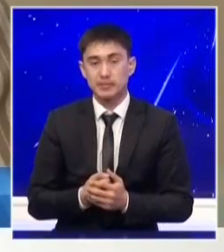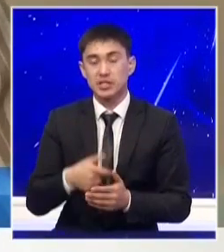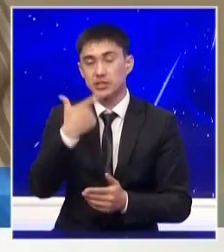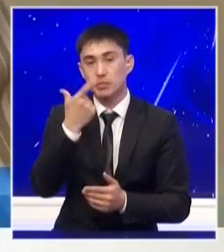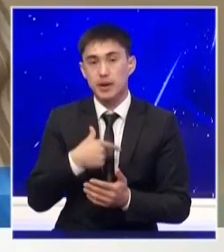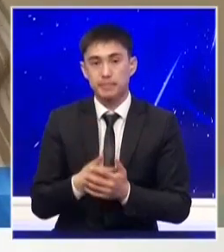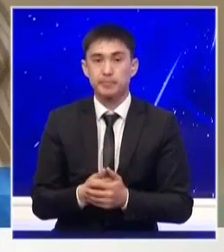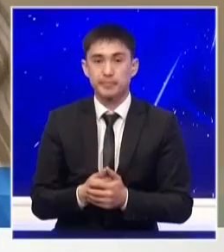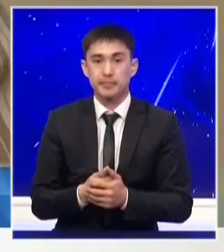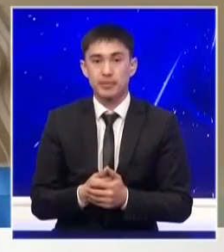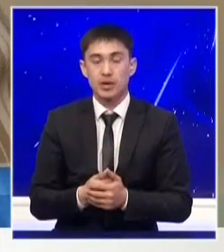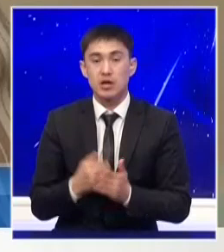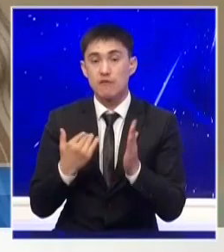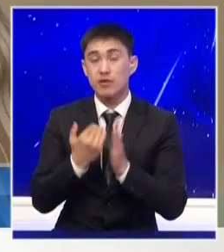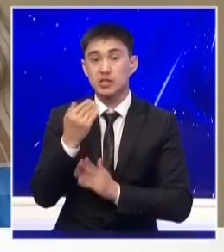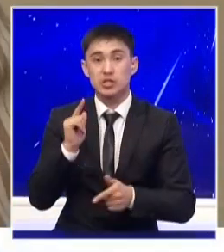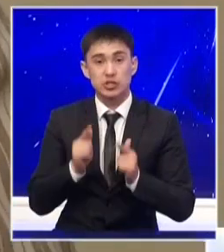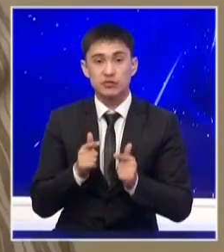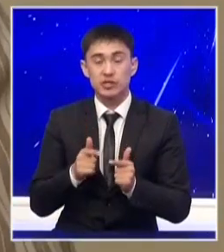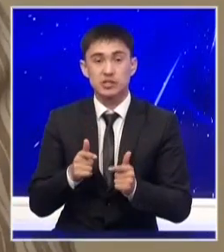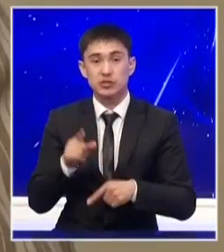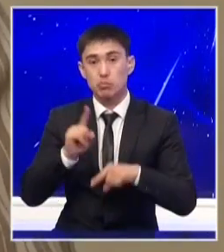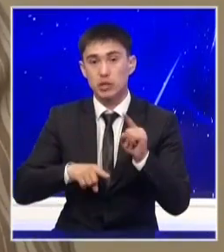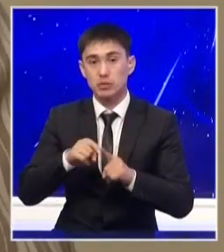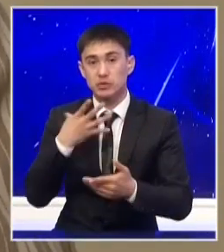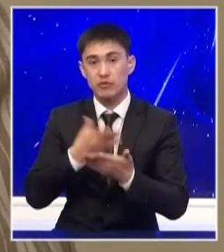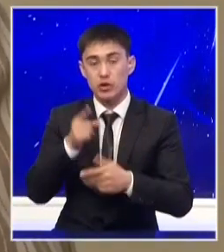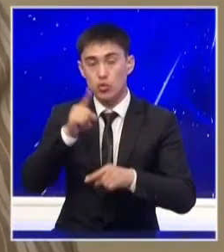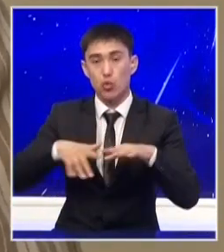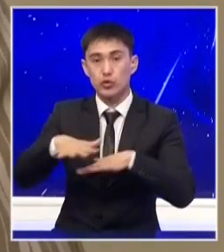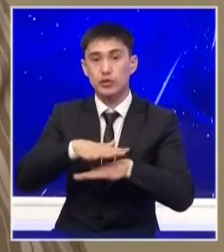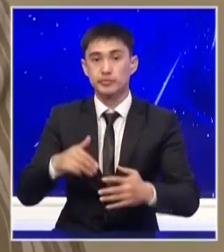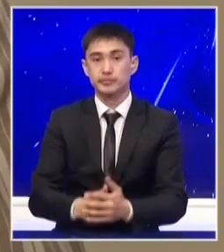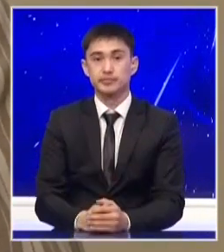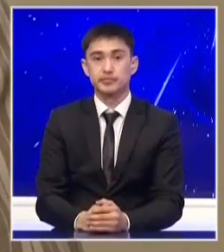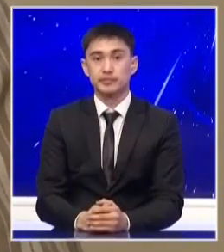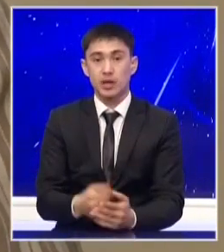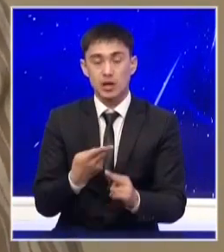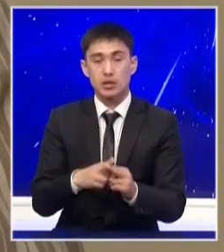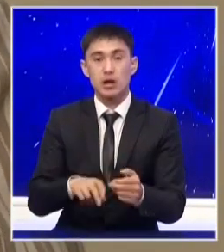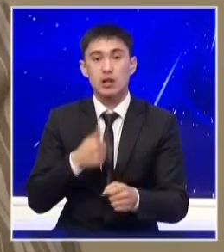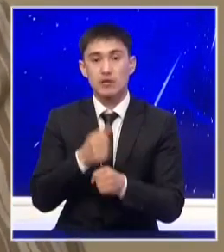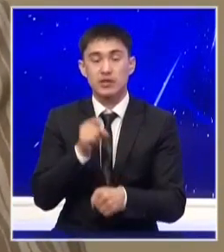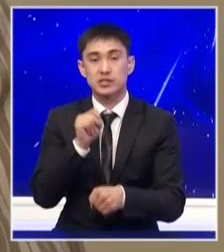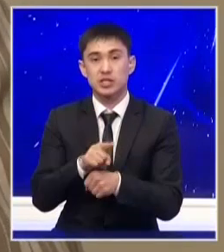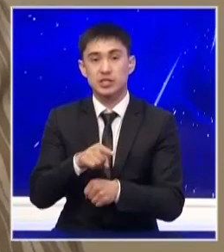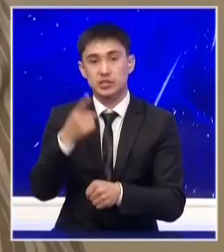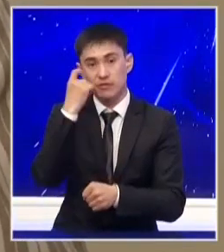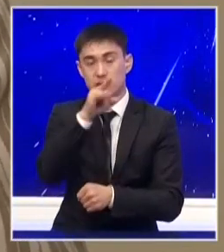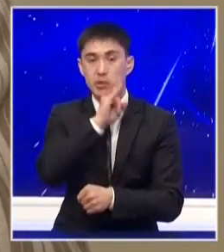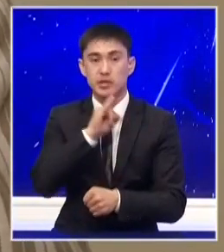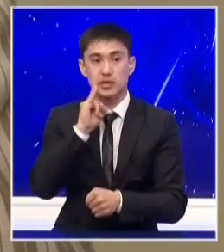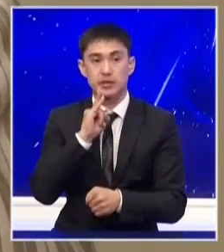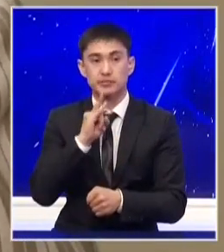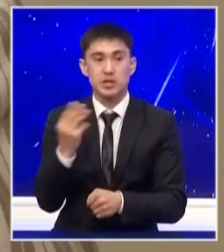себя и выросли действительно настоящим патриотом своей Родины. Вот это главная задача Совета матерей.